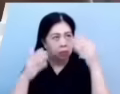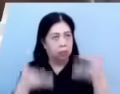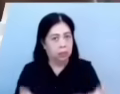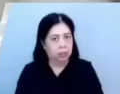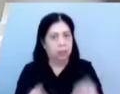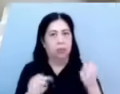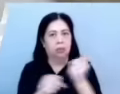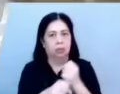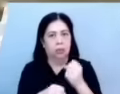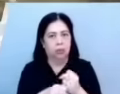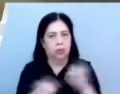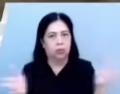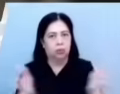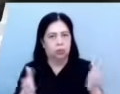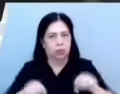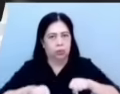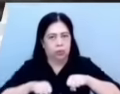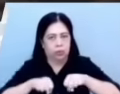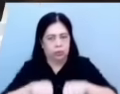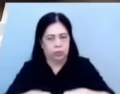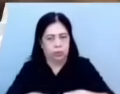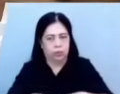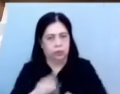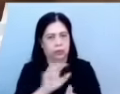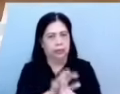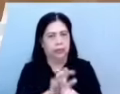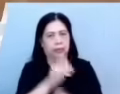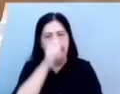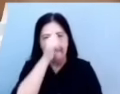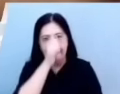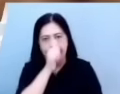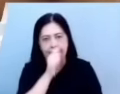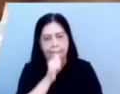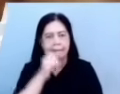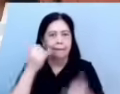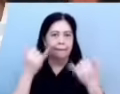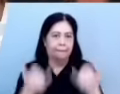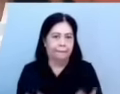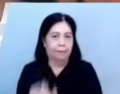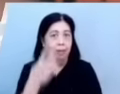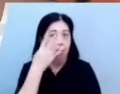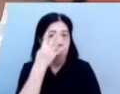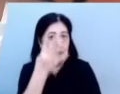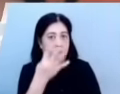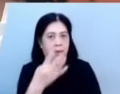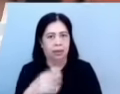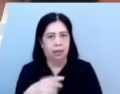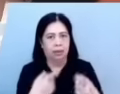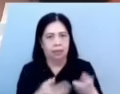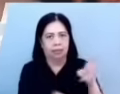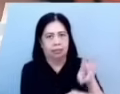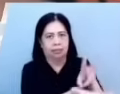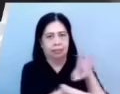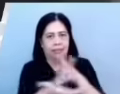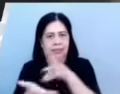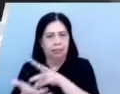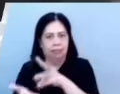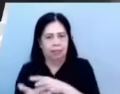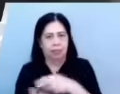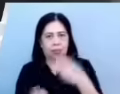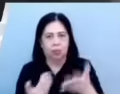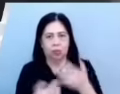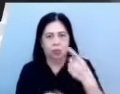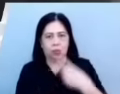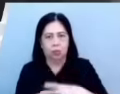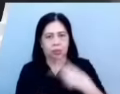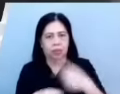na cart. At dahil sa kanyang tiyaga, ngayon, apat na ang kanyang pwesto. Halos doble raw ng puhunan